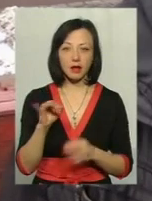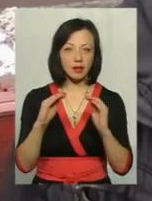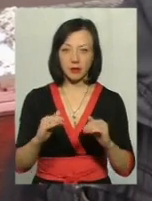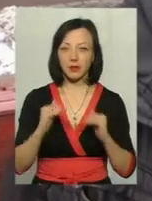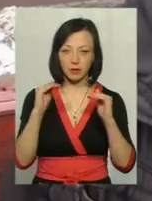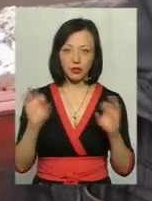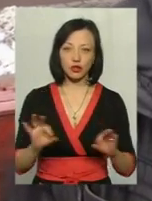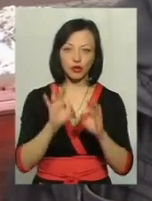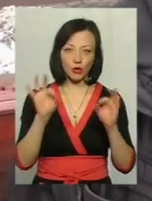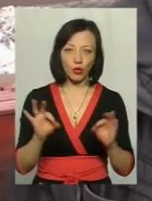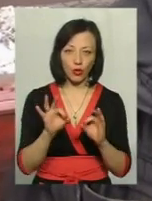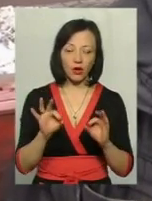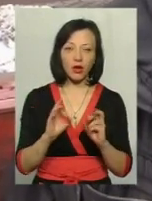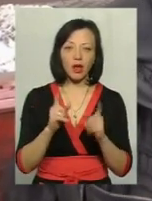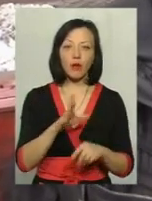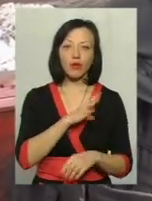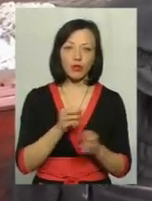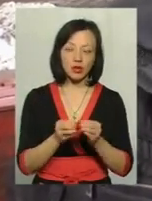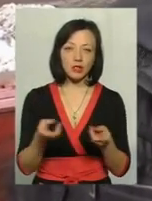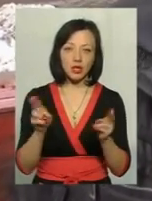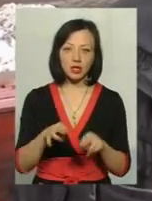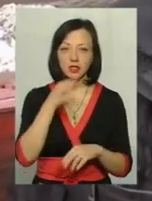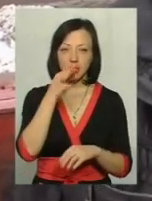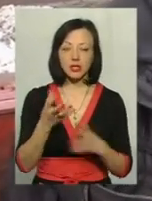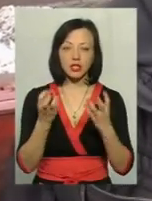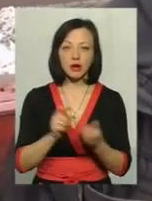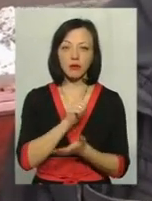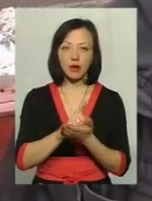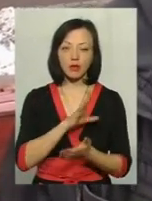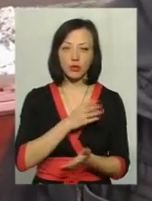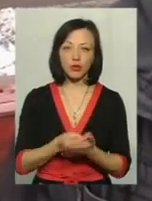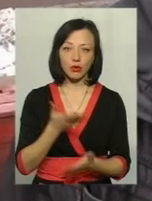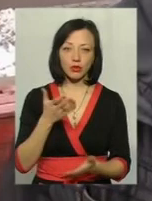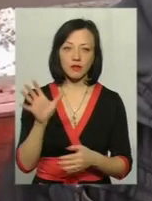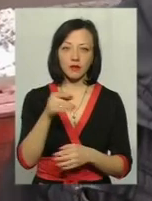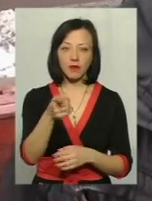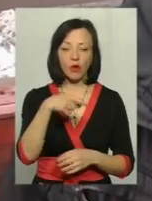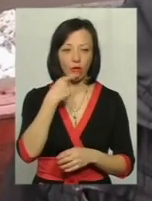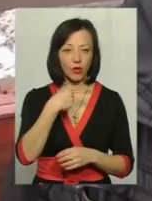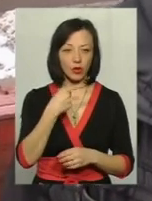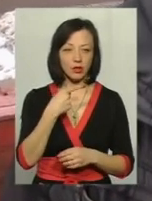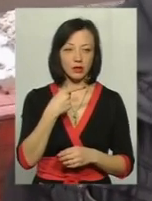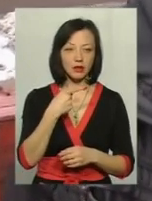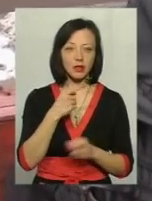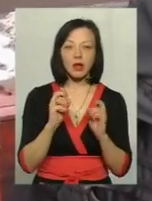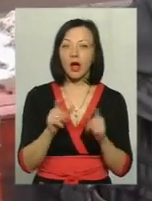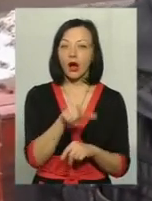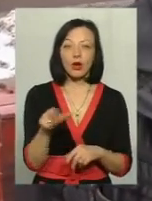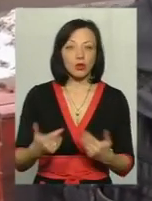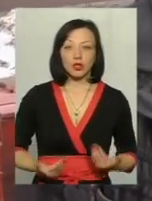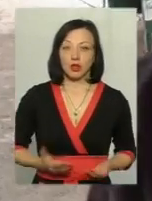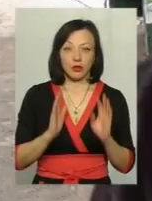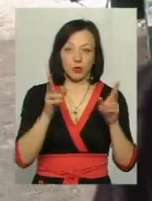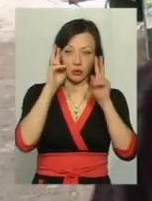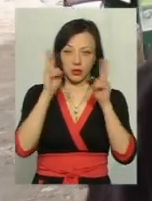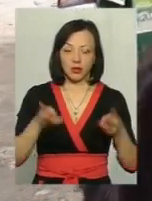підвищують нічого. Як було, так все є. Тепер сказали, що ще має бути подорожчання, оце, що ви говорите. Як люди будуть вживати, я не